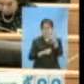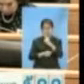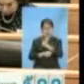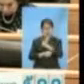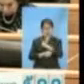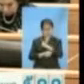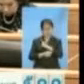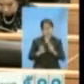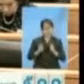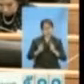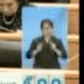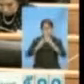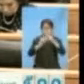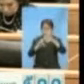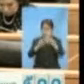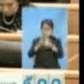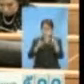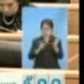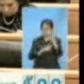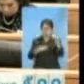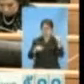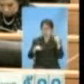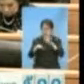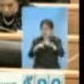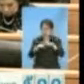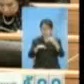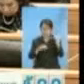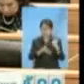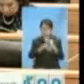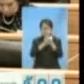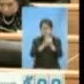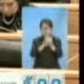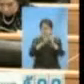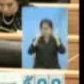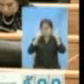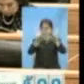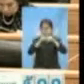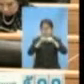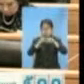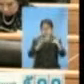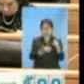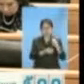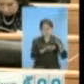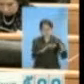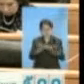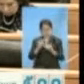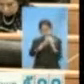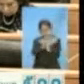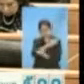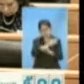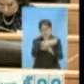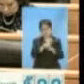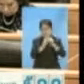รวงท่องเที่ยวและกีฬาว่าได้ไปทำประชาสัมพันธ์ไปเชิญชวนคนเนี่ยมาท่องเที่